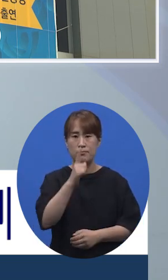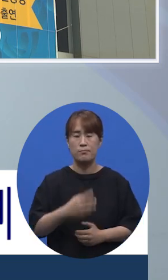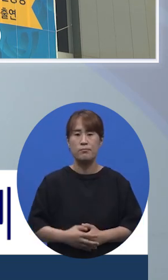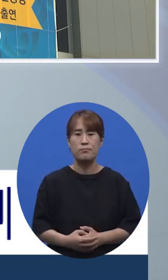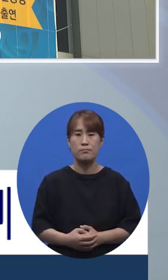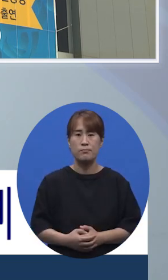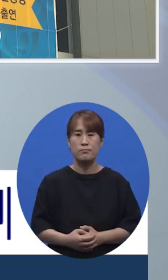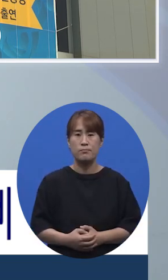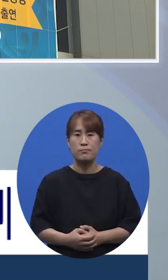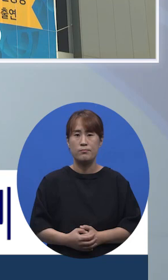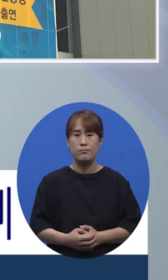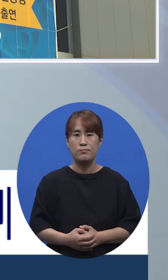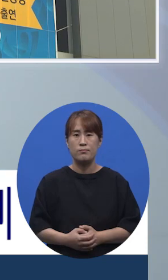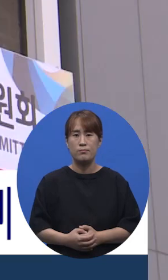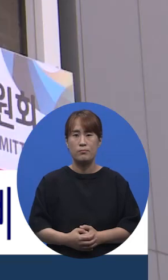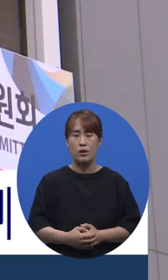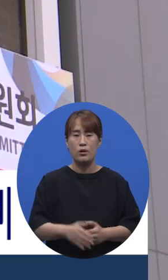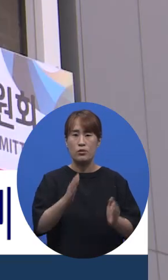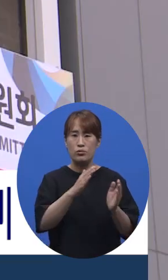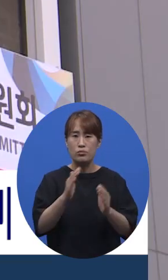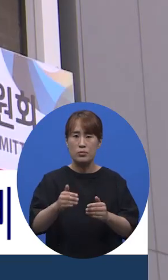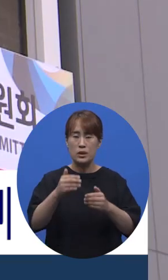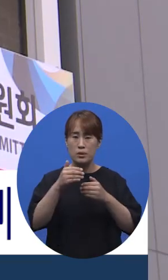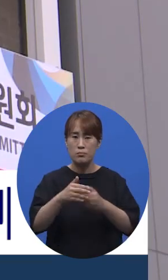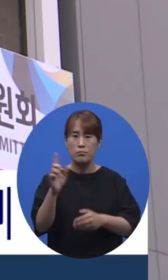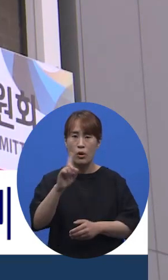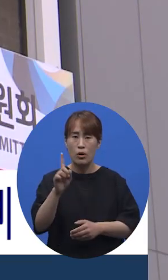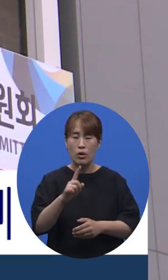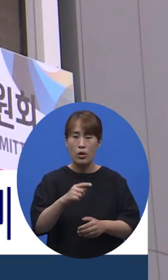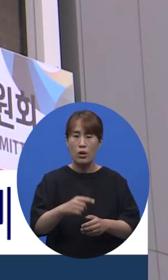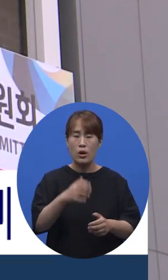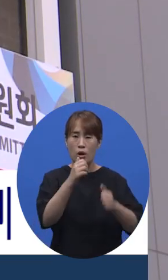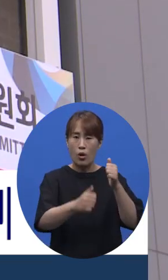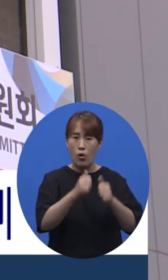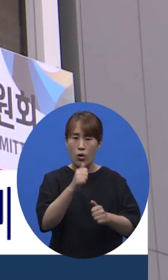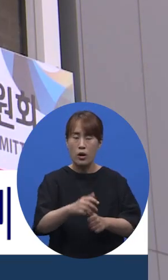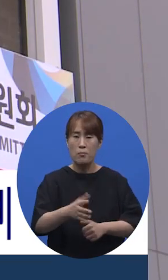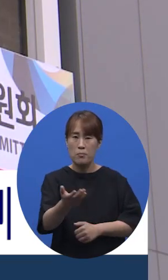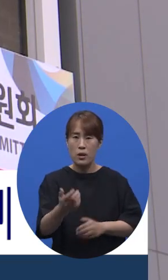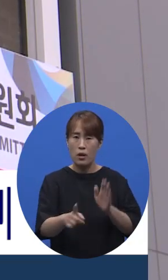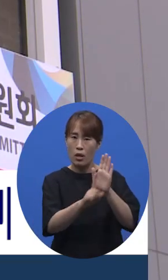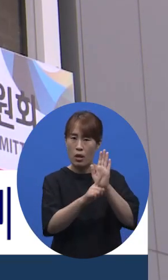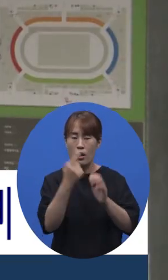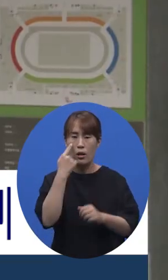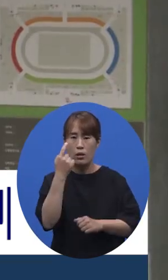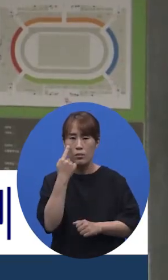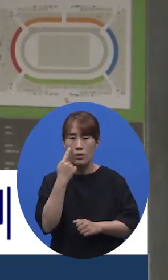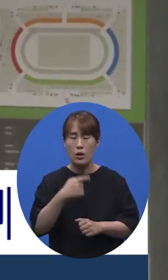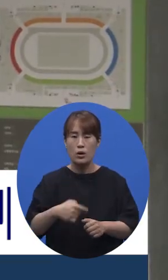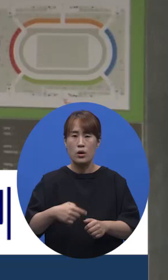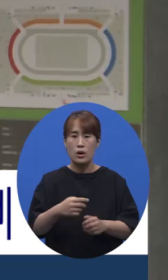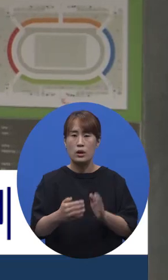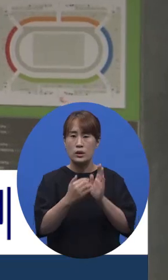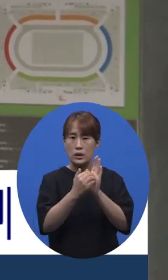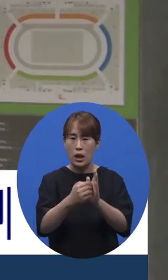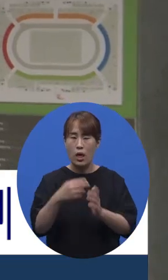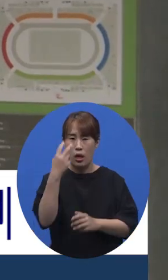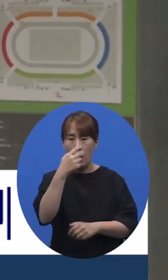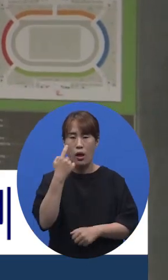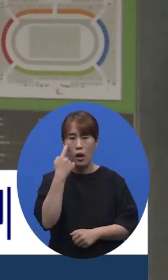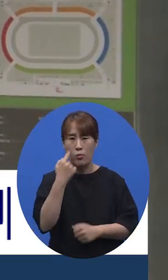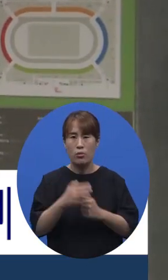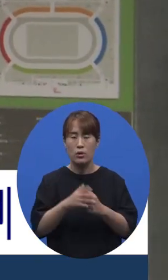고 밝혔습니다 준비 단계에서는 경기 종목별 리허설과 종합 상황 관리 훈련을